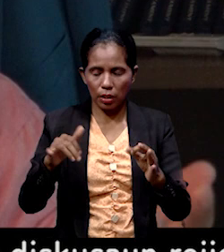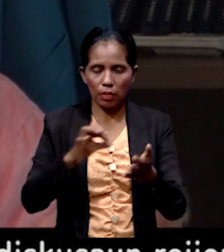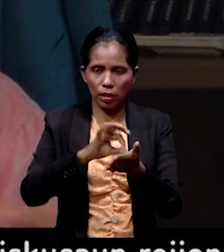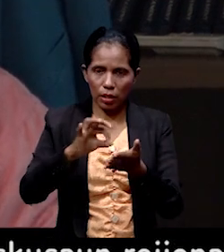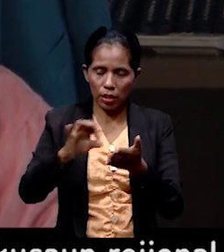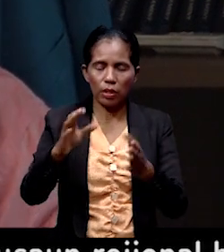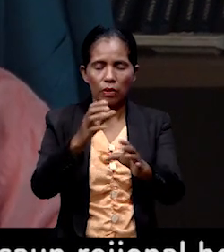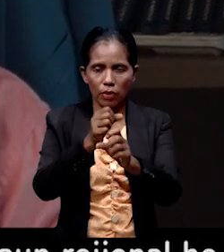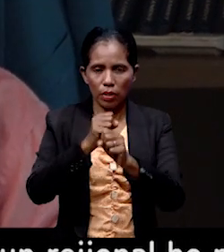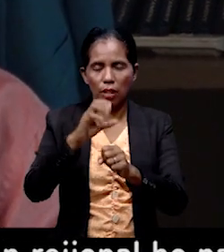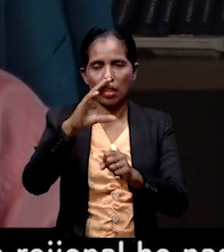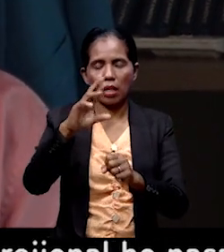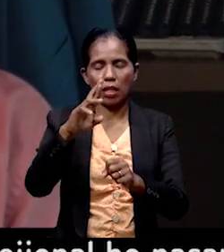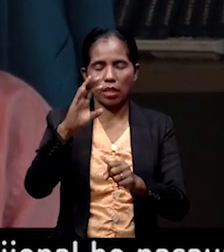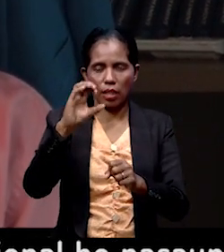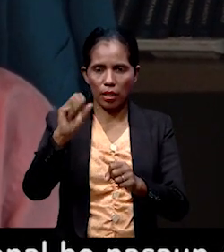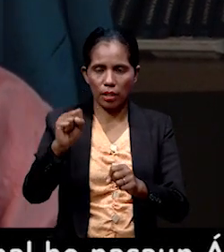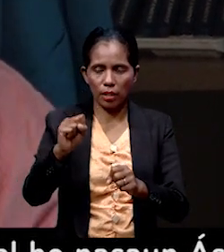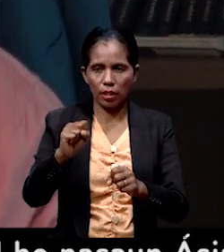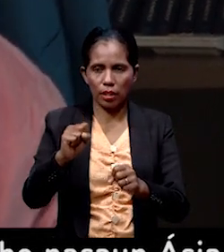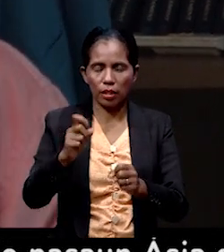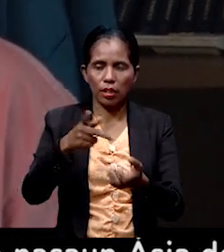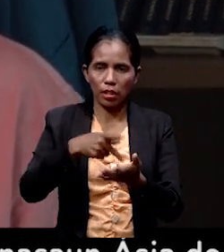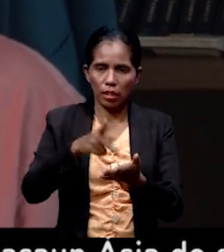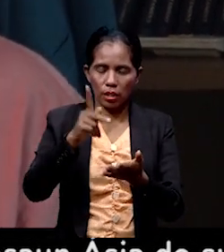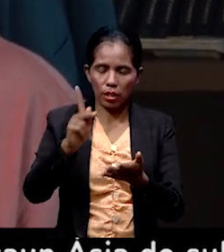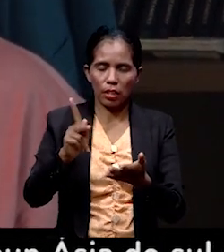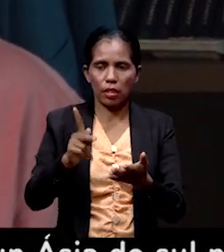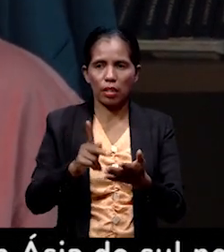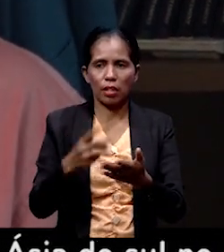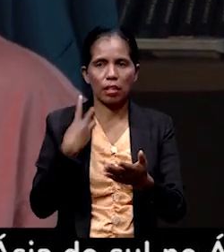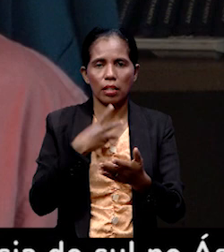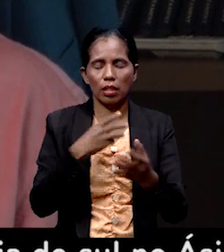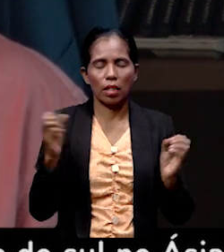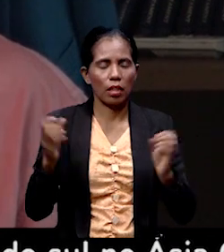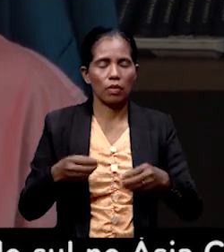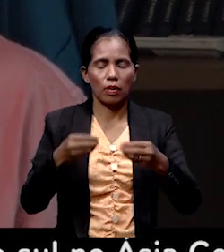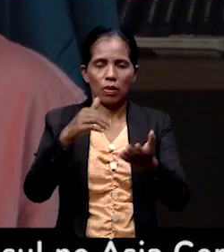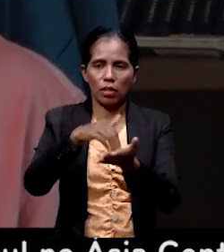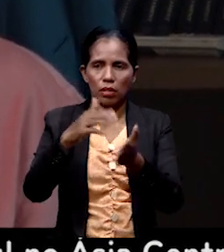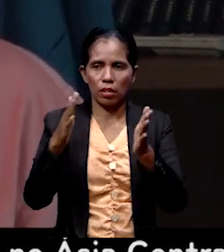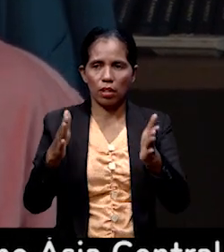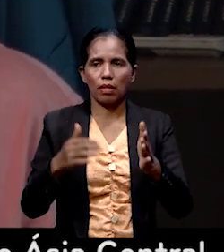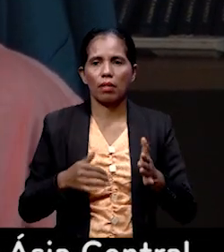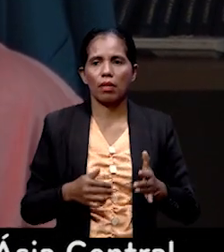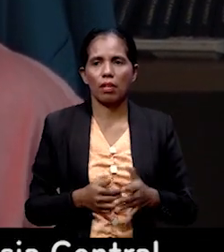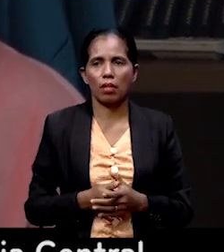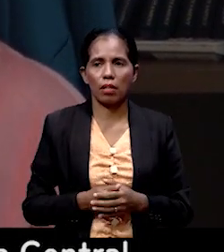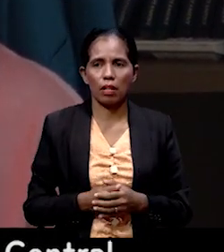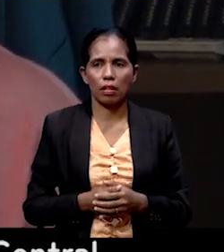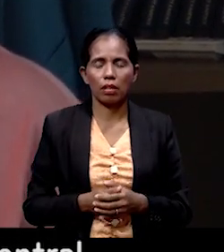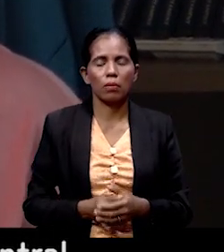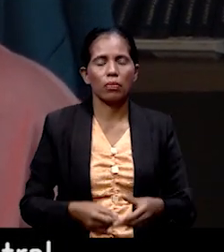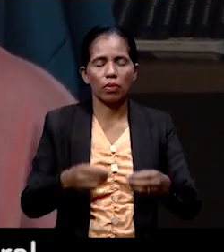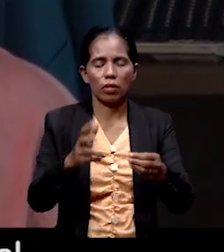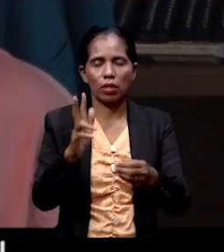foti KRS, sirnya menara ini hane propina paga. Ita lafo wa estudantes. Ita lafo ini ita bot nyan 30 makne uluk